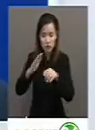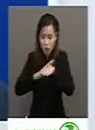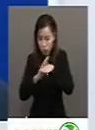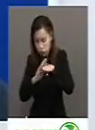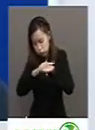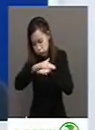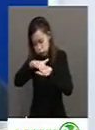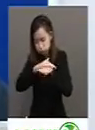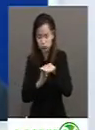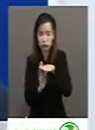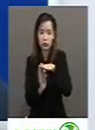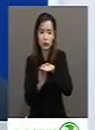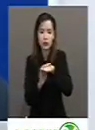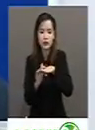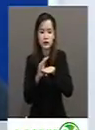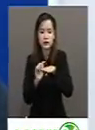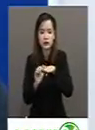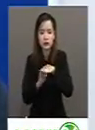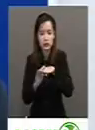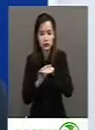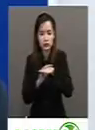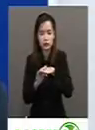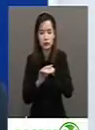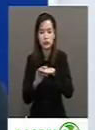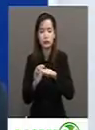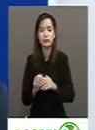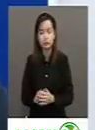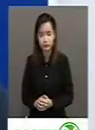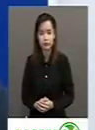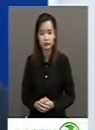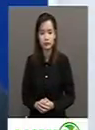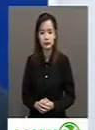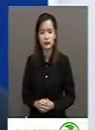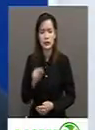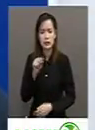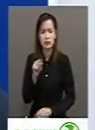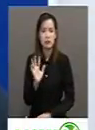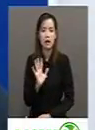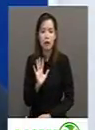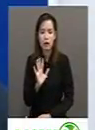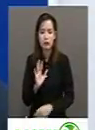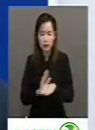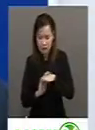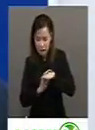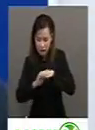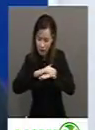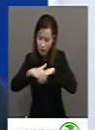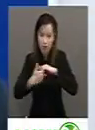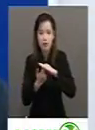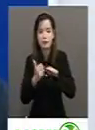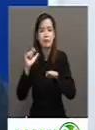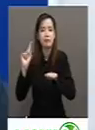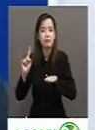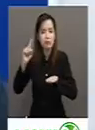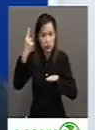ใหม่บ้างล้างของเก่าๆมันเพียงแต่ติดทับนะครับอันนี้ไม่ใช่เลยมันล้างใหม่แต่ว่าไม่ใช่ซ่อม